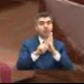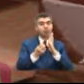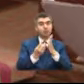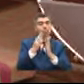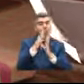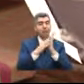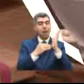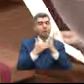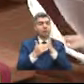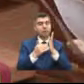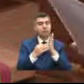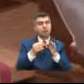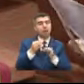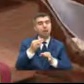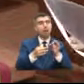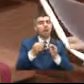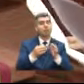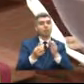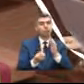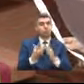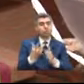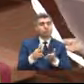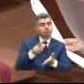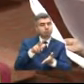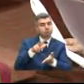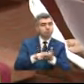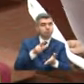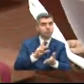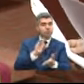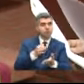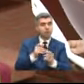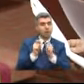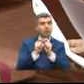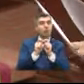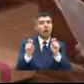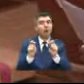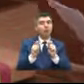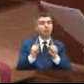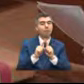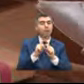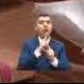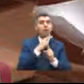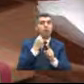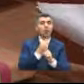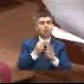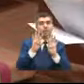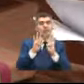الجديدة والذي دخل حيز التطبيق بمجرد نشره بالجريدة الرسمية في 28 دجنبر